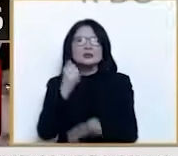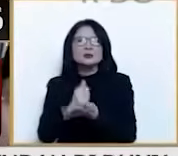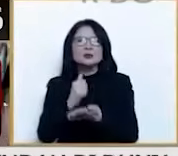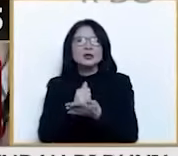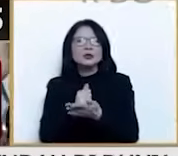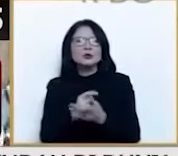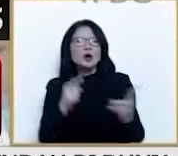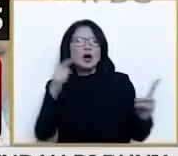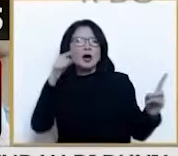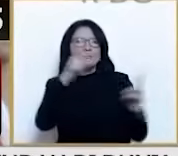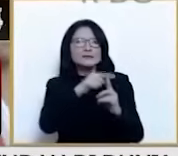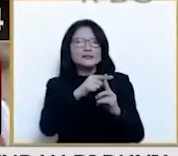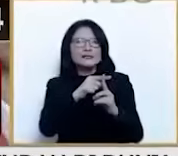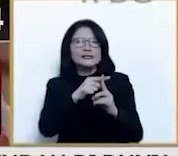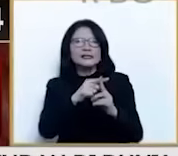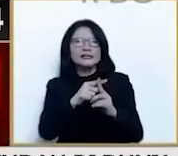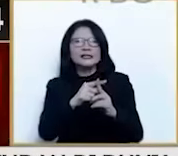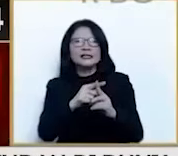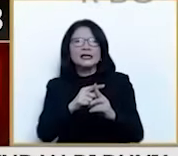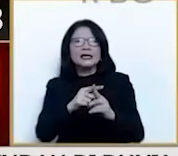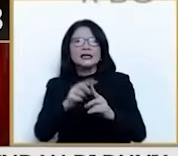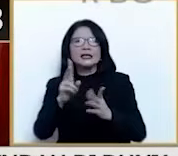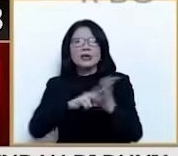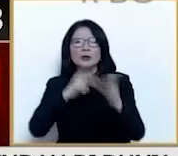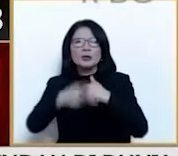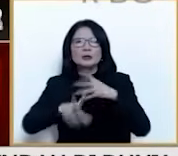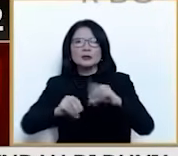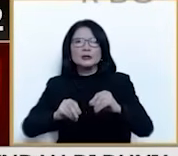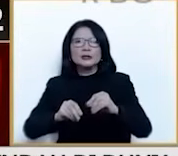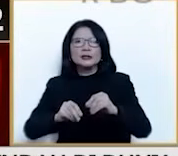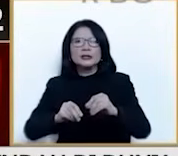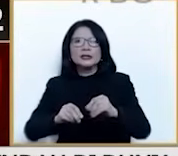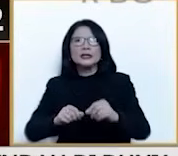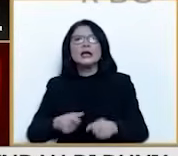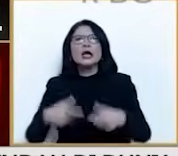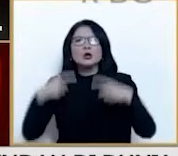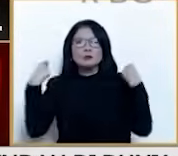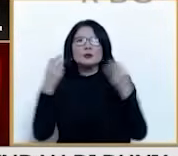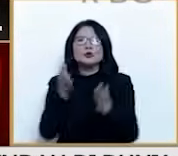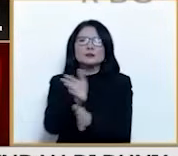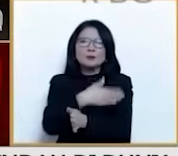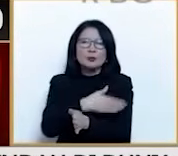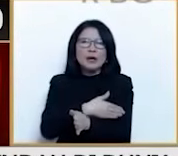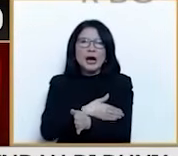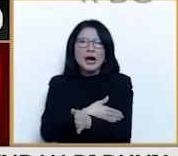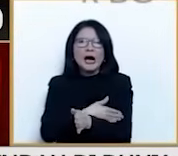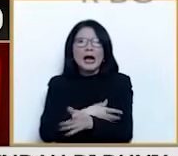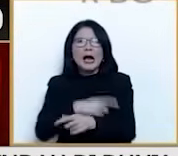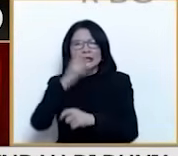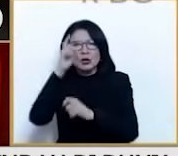visi misi dari gubernur terdahulu. Tinggal kita hormati, kita jaga, kita urus